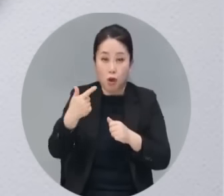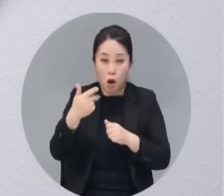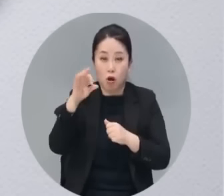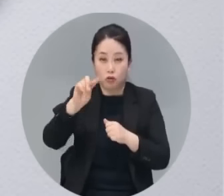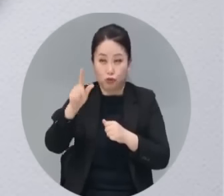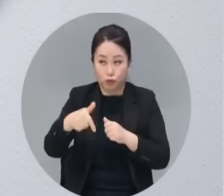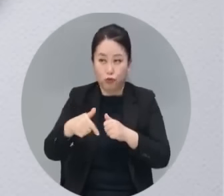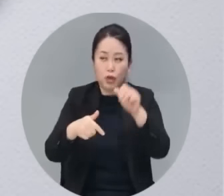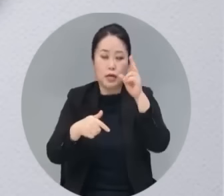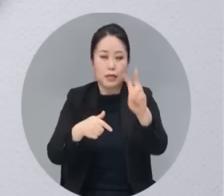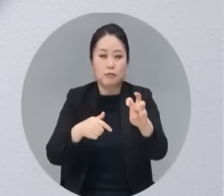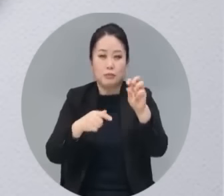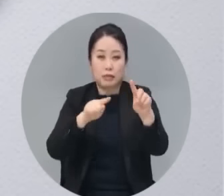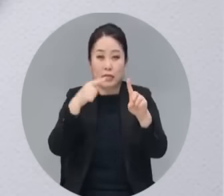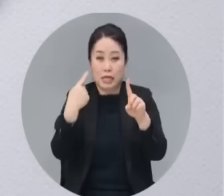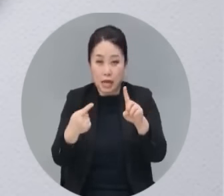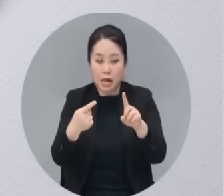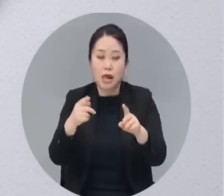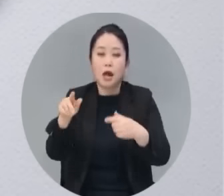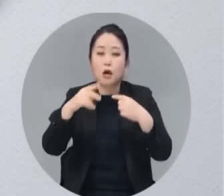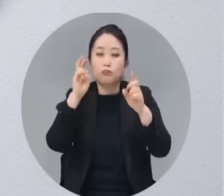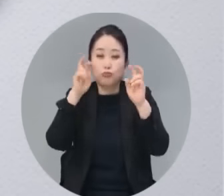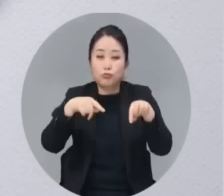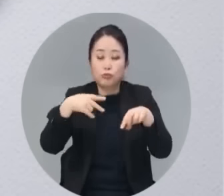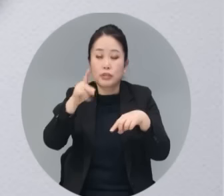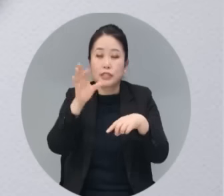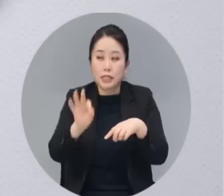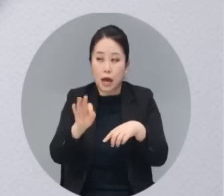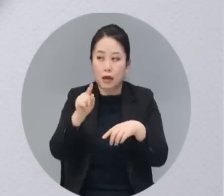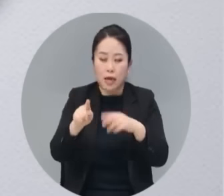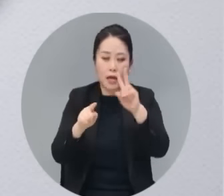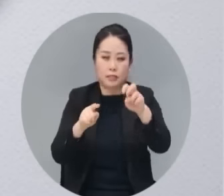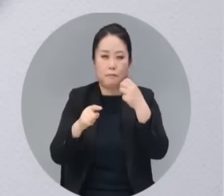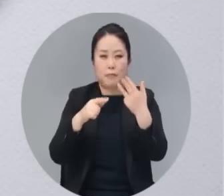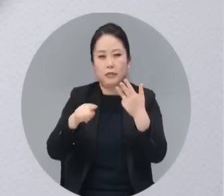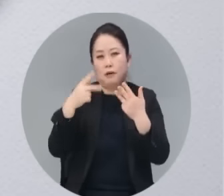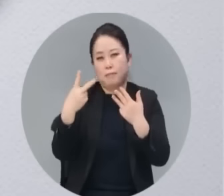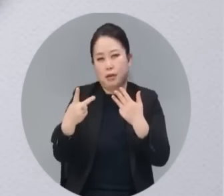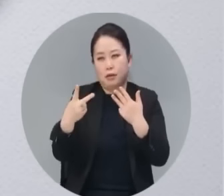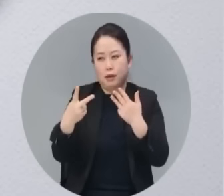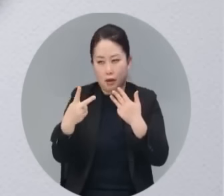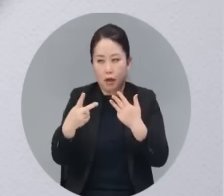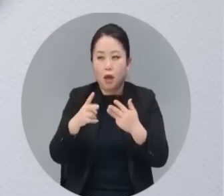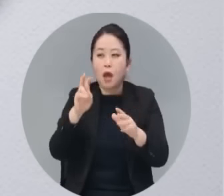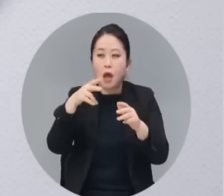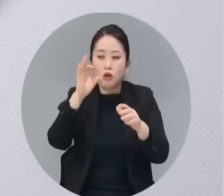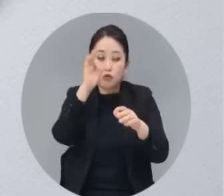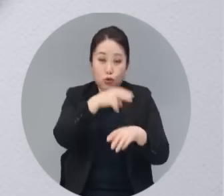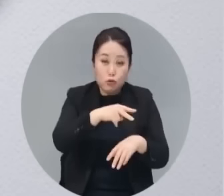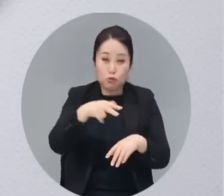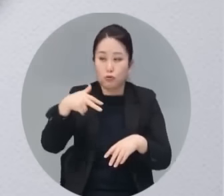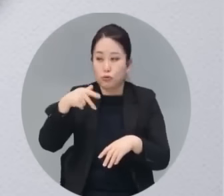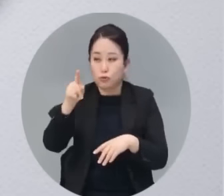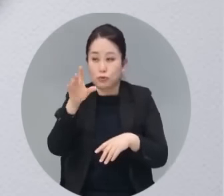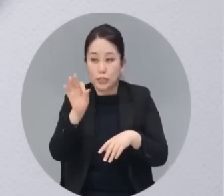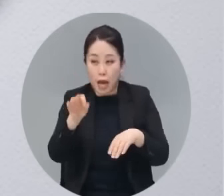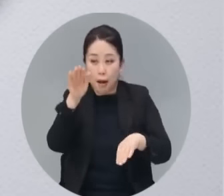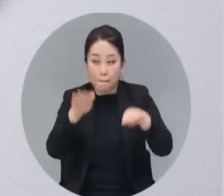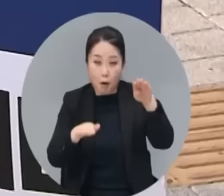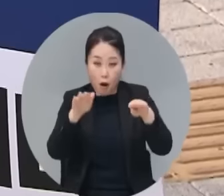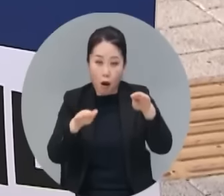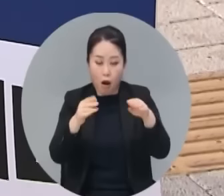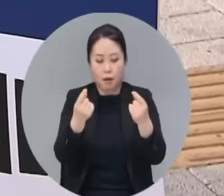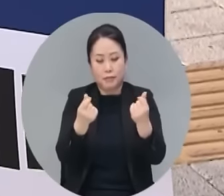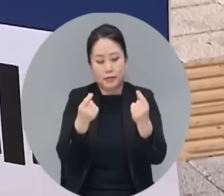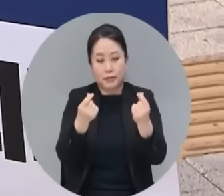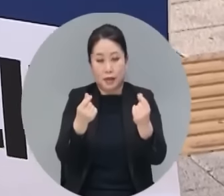28.2% 나타났습니다 후보와 장보관 사이 7.6% 포인트 세명 모두 5차 범인의